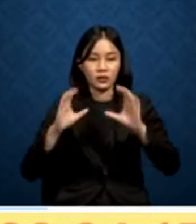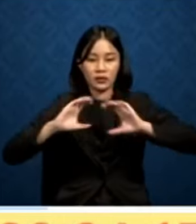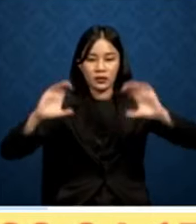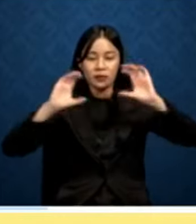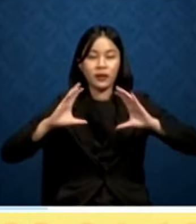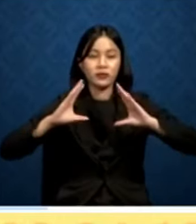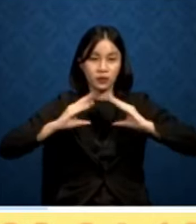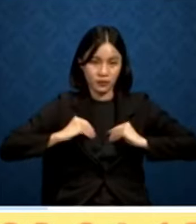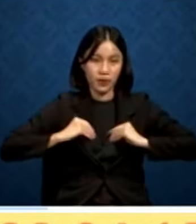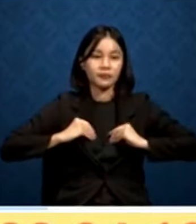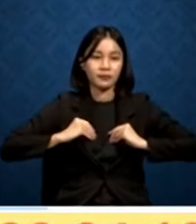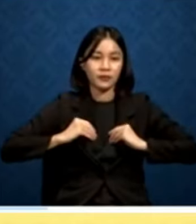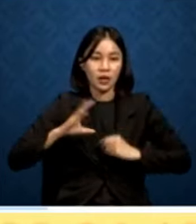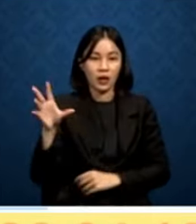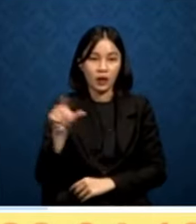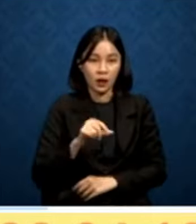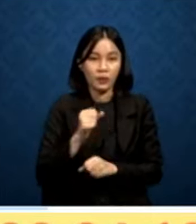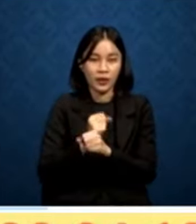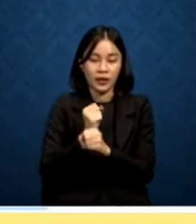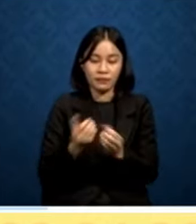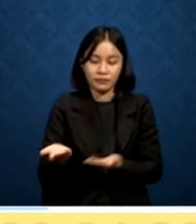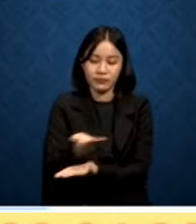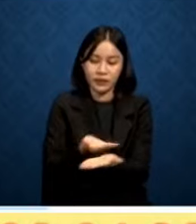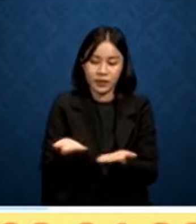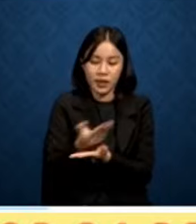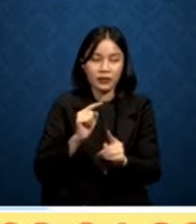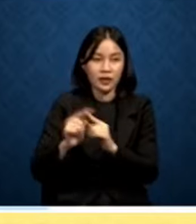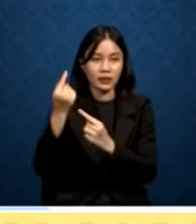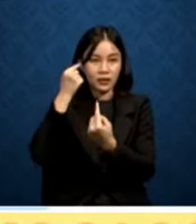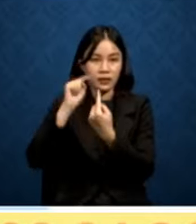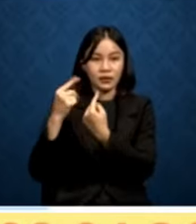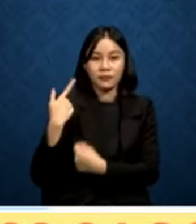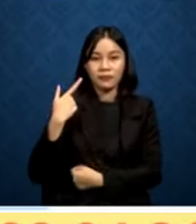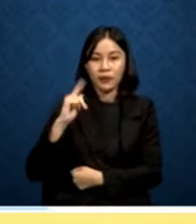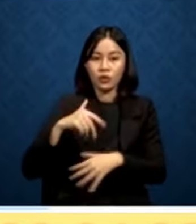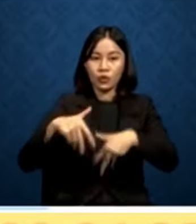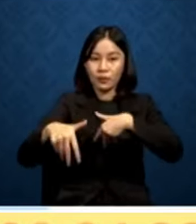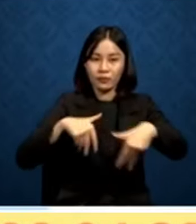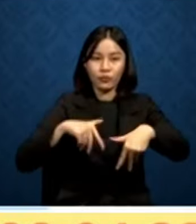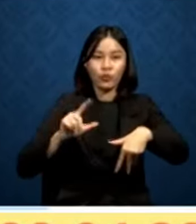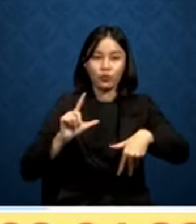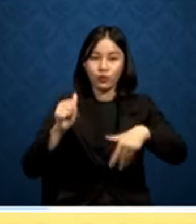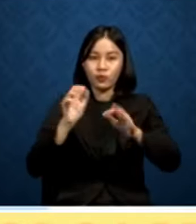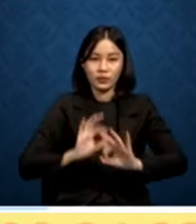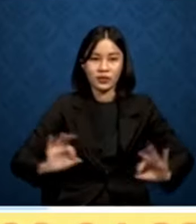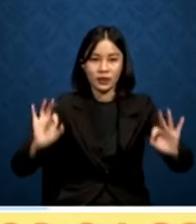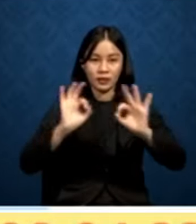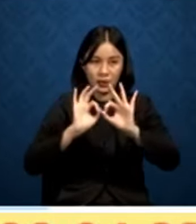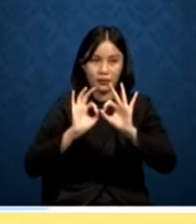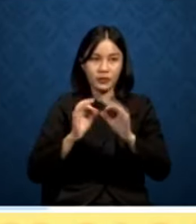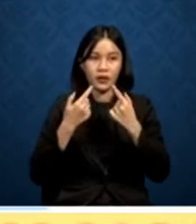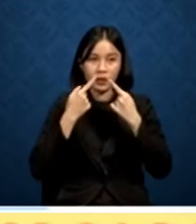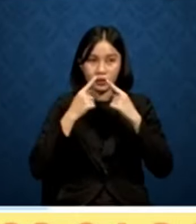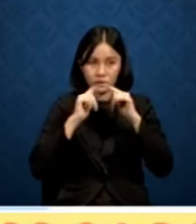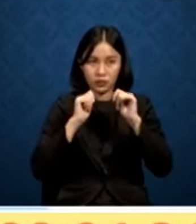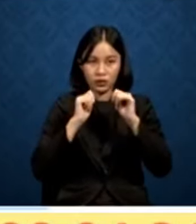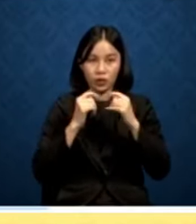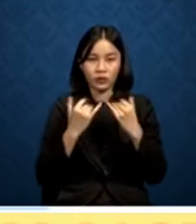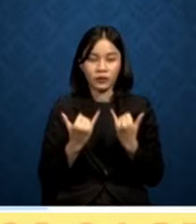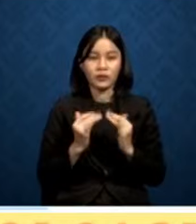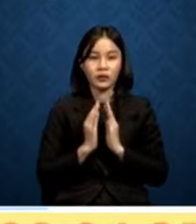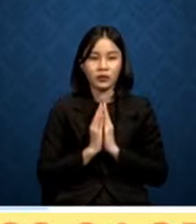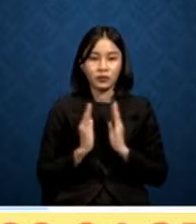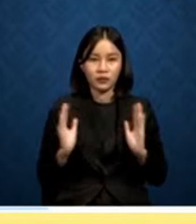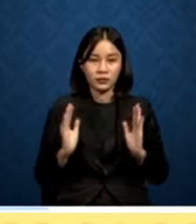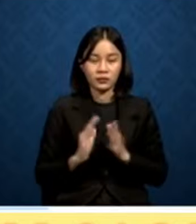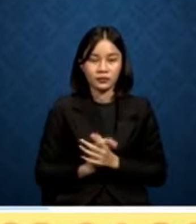Rating spotนำไปใช้ประกอบการพิจารณาโดยยึดผประโยชนของประชาชนเปนหัก ขออย่าตอบตนเท่านขบคุณคร